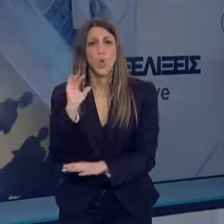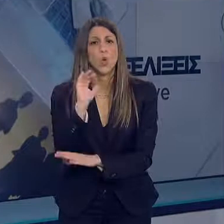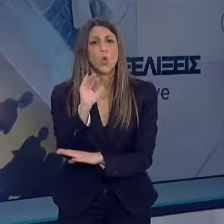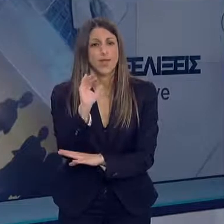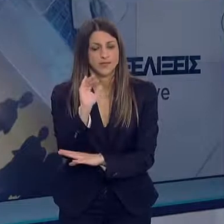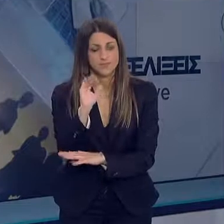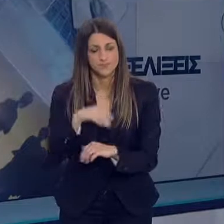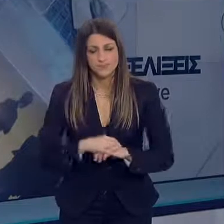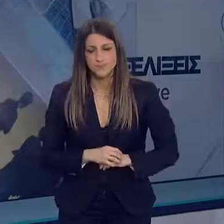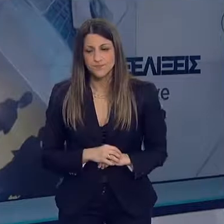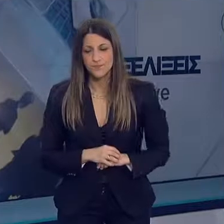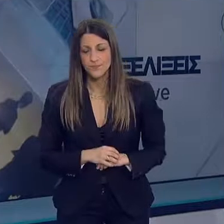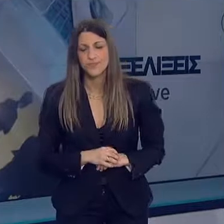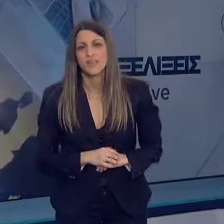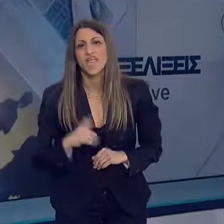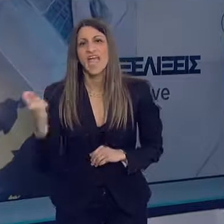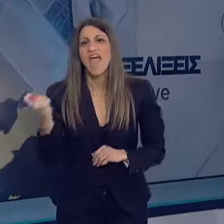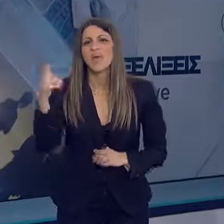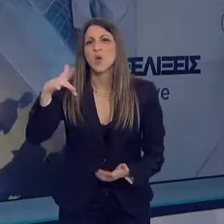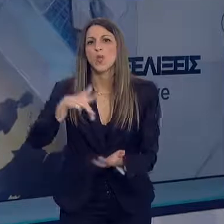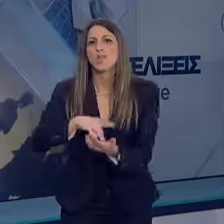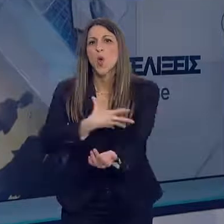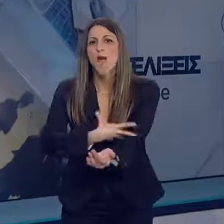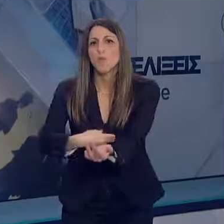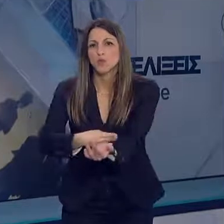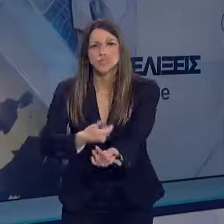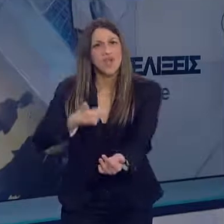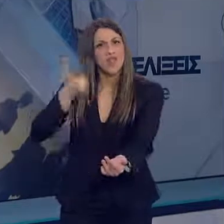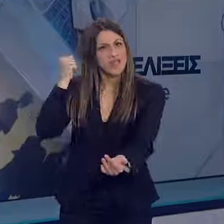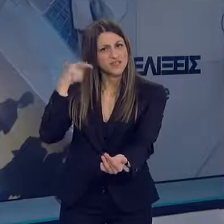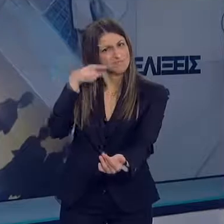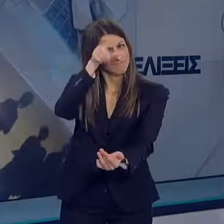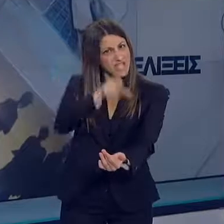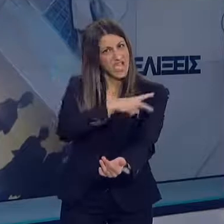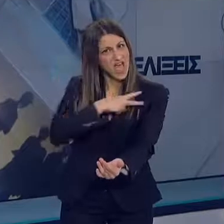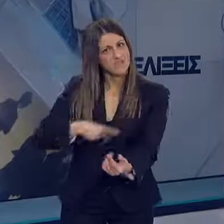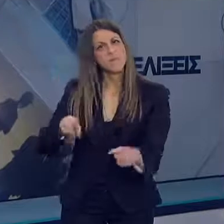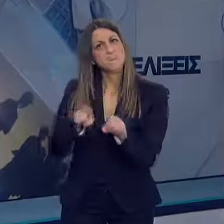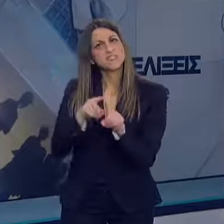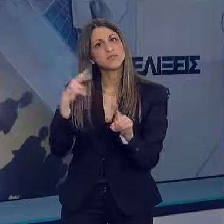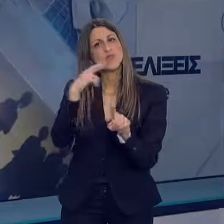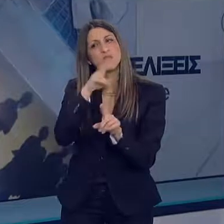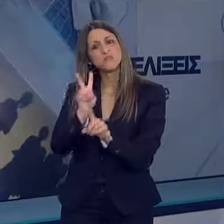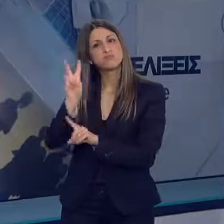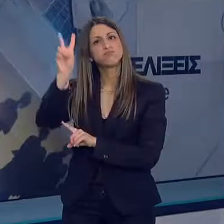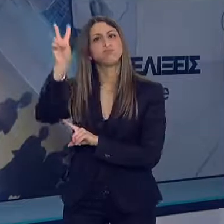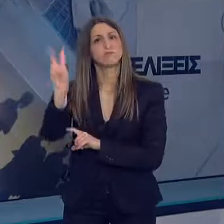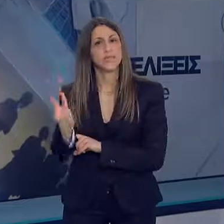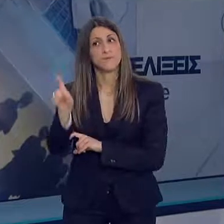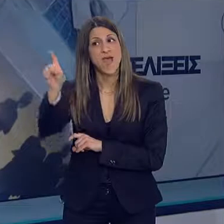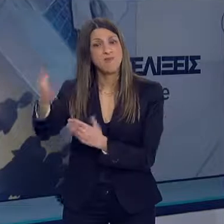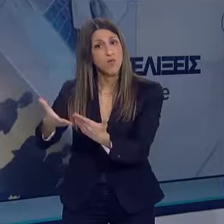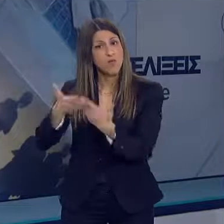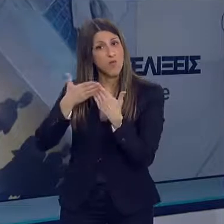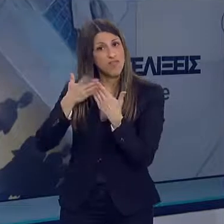το Εθνικό Κέντρο Αιμοδοσίας, το οποίο επισκεφθήκατε χθες με τον Πρωθυπουργό, θα μπορέσει να βοηθήσει στο σταδιακό άνοιγμα της κοινωνίας και της